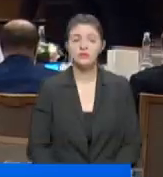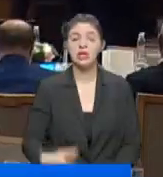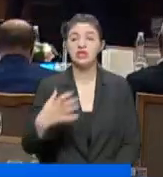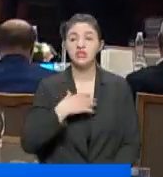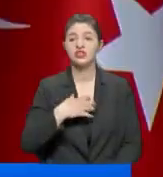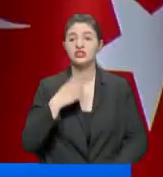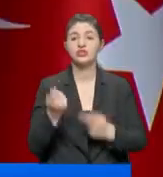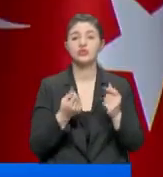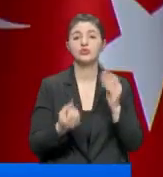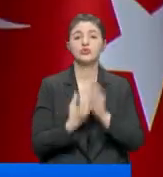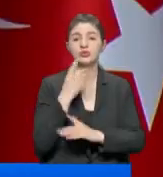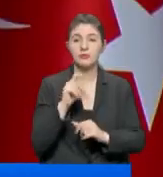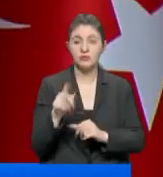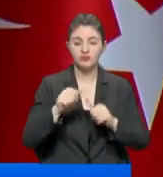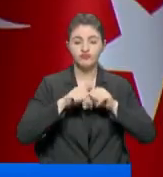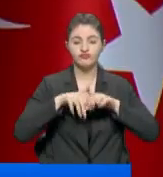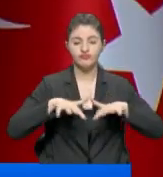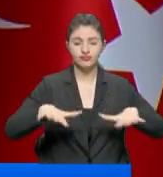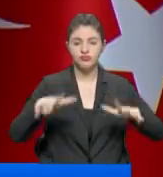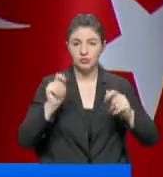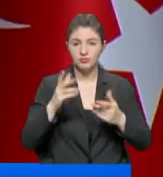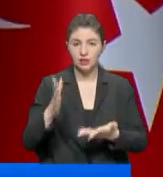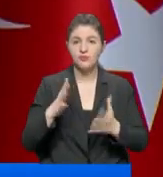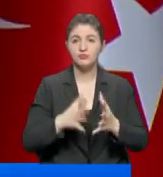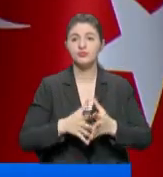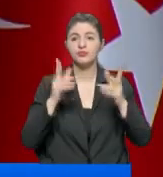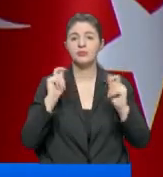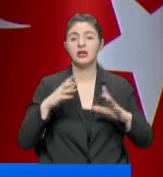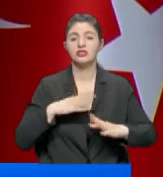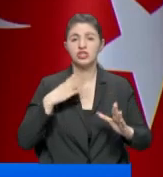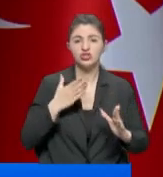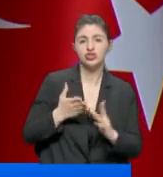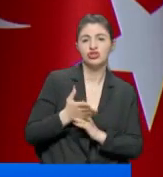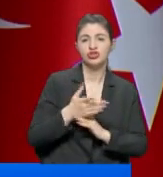Kendi işini kurmak, yaygınlaştırmak, büyütmek isteyen